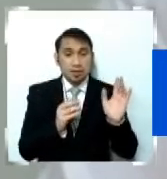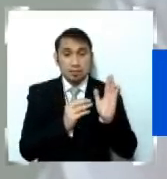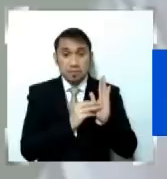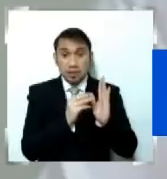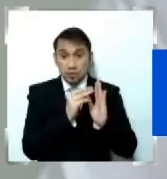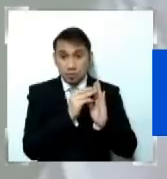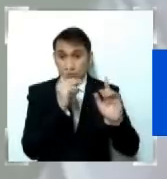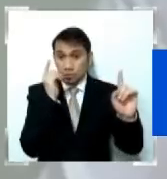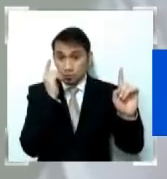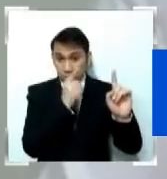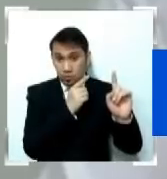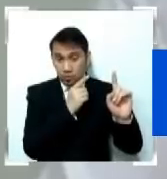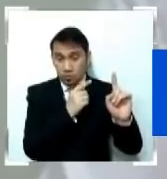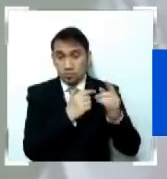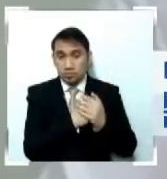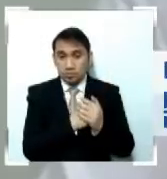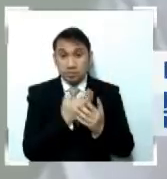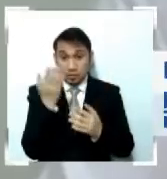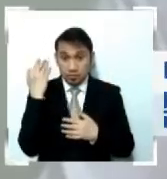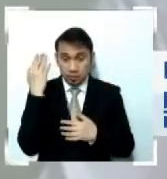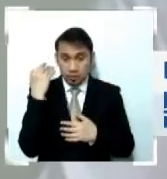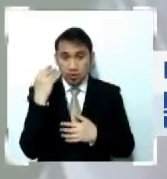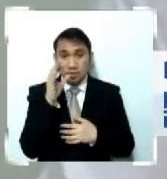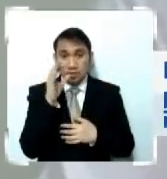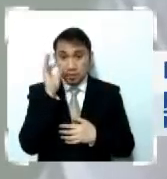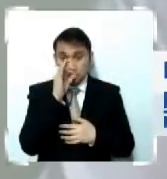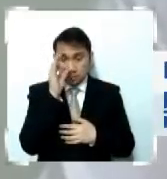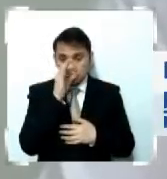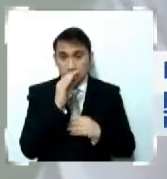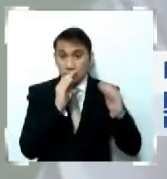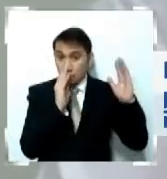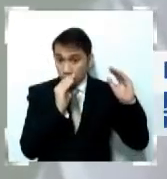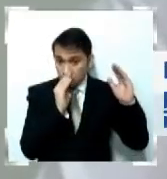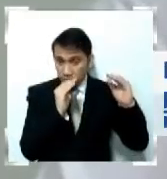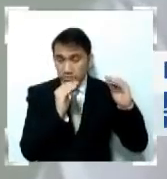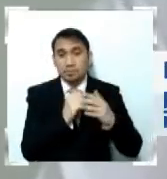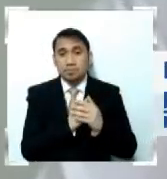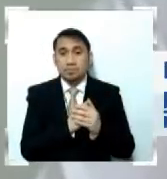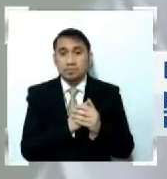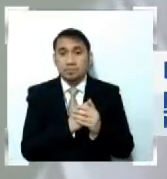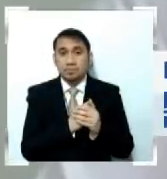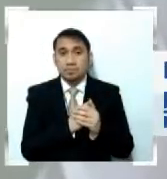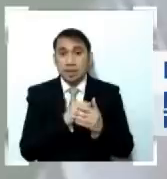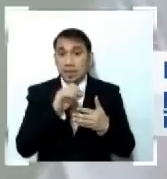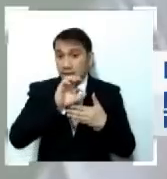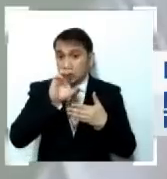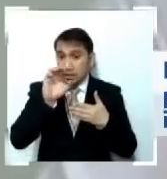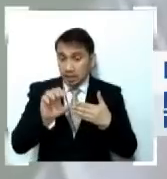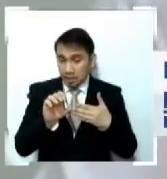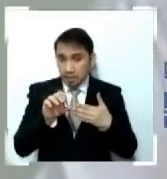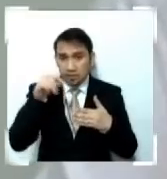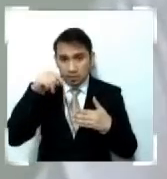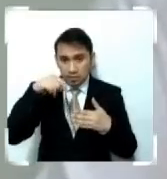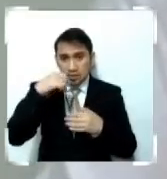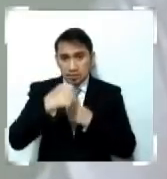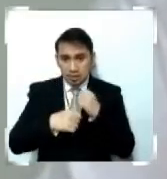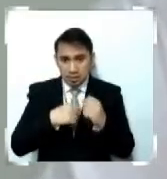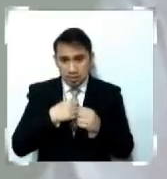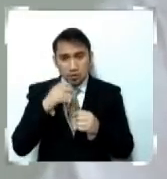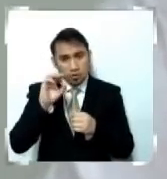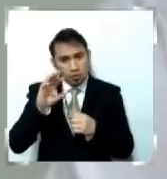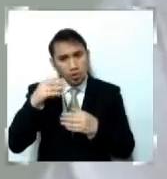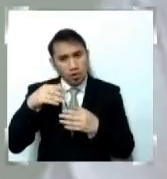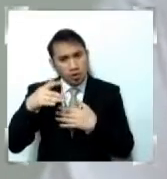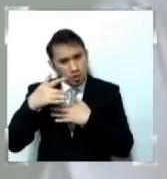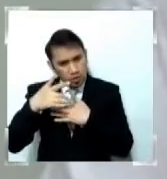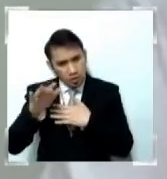70 million Filipinos by end of this year or early next year.